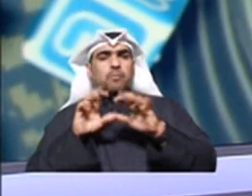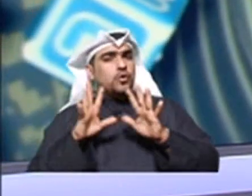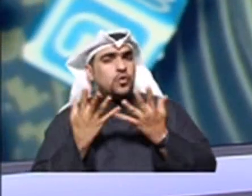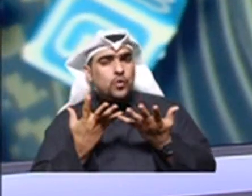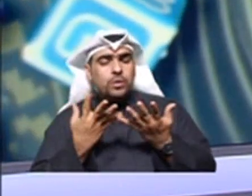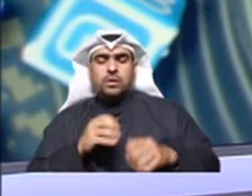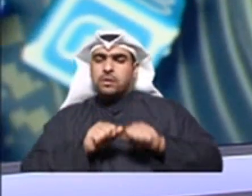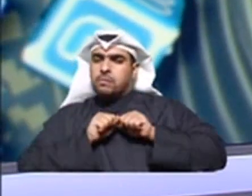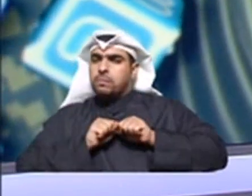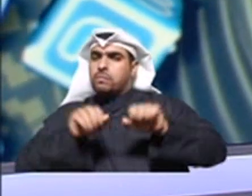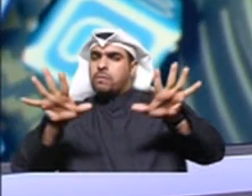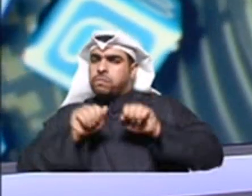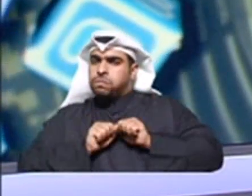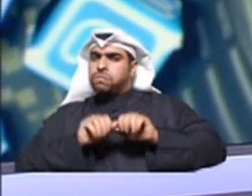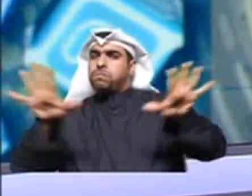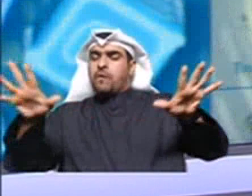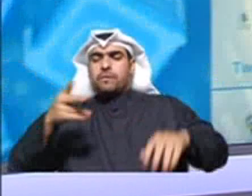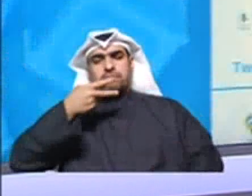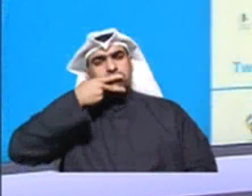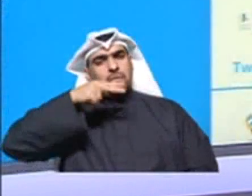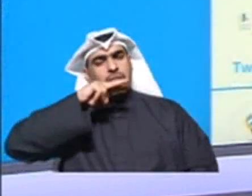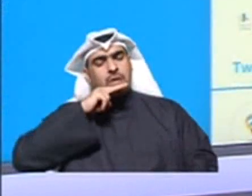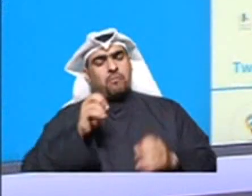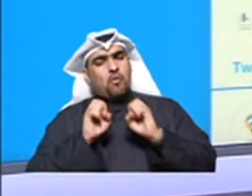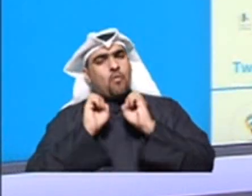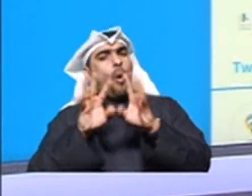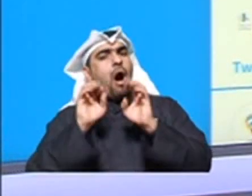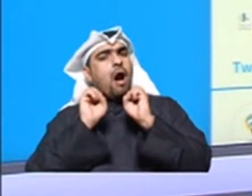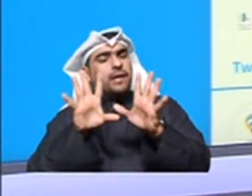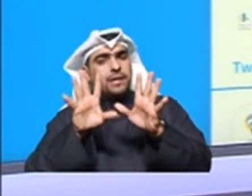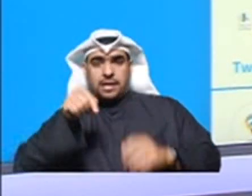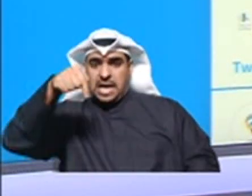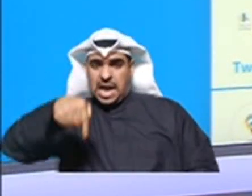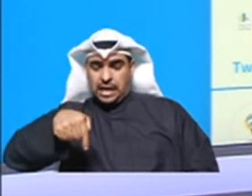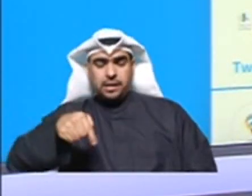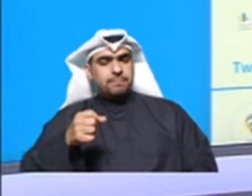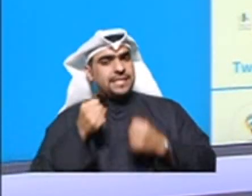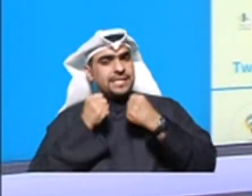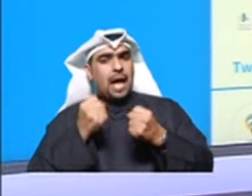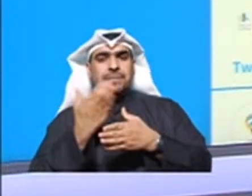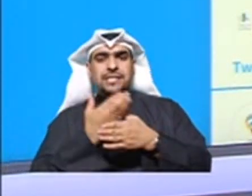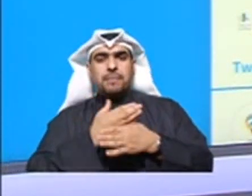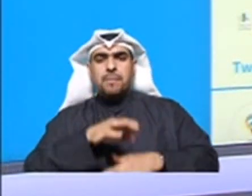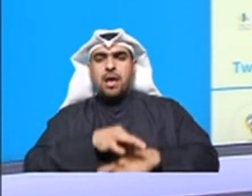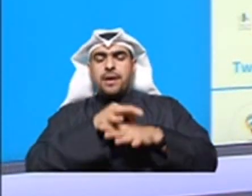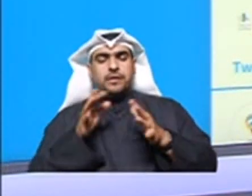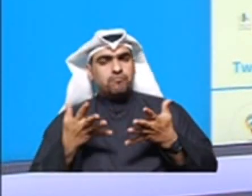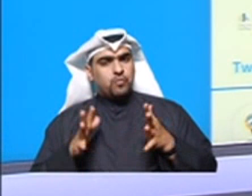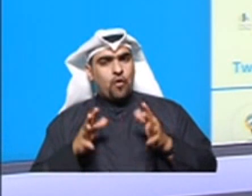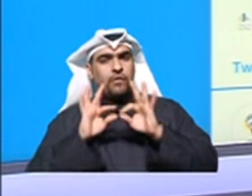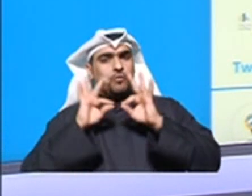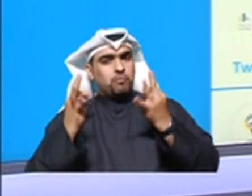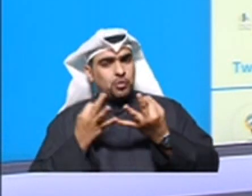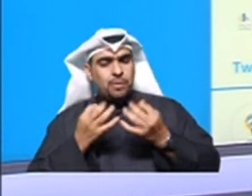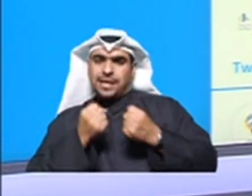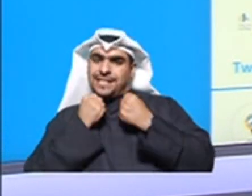بصورة غير مسبوقة، ما زادت معها الشائعات المغرضة التي تهدد الاستقرار والأمن المجتمعي. وزارة